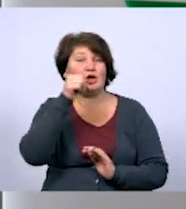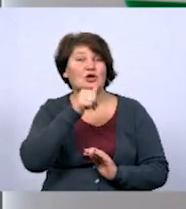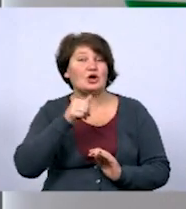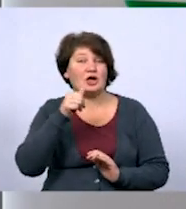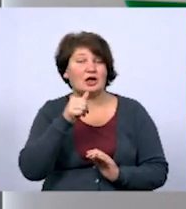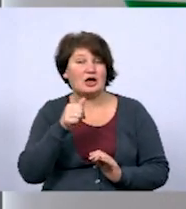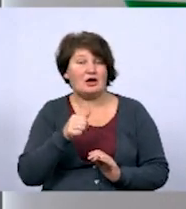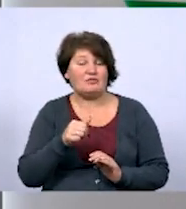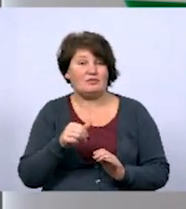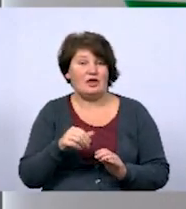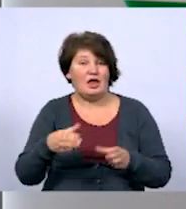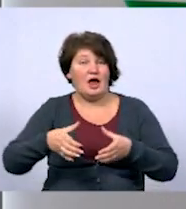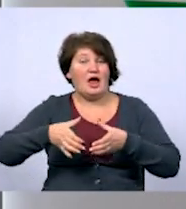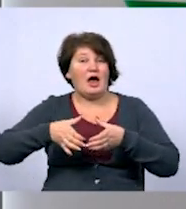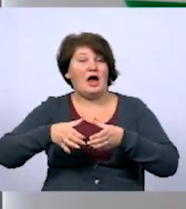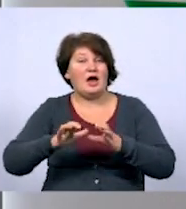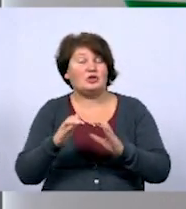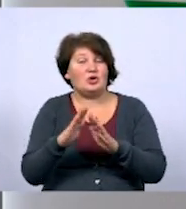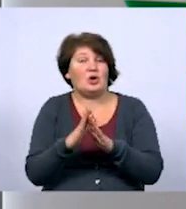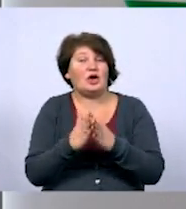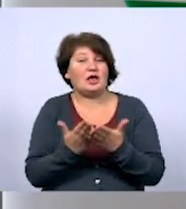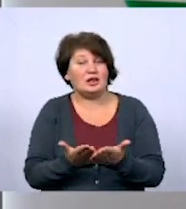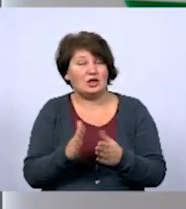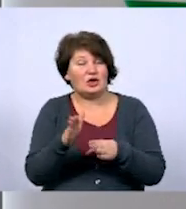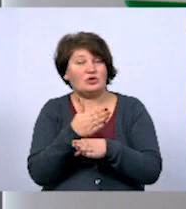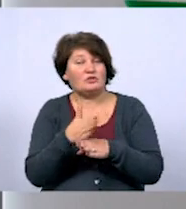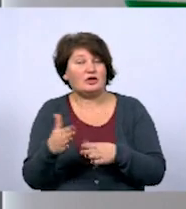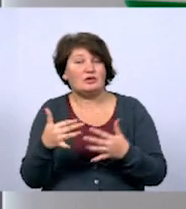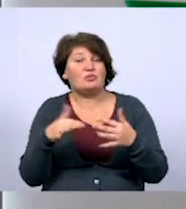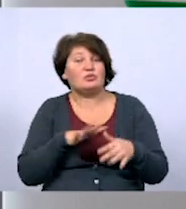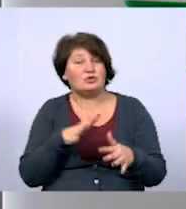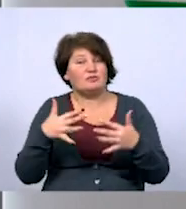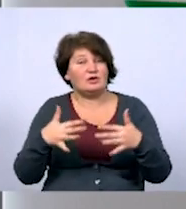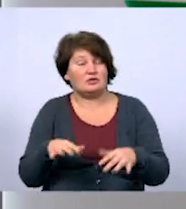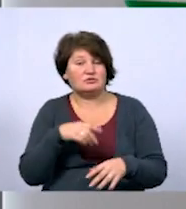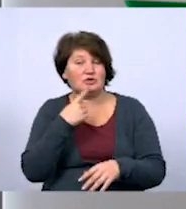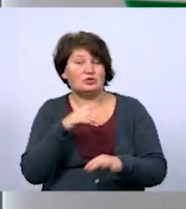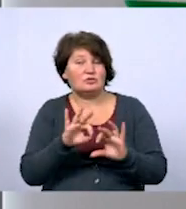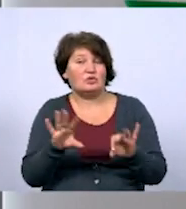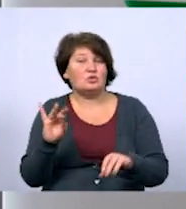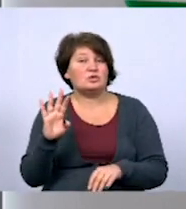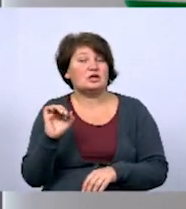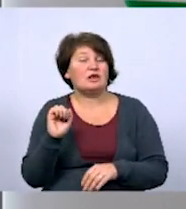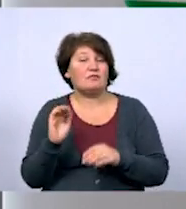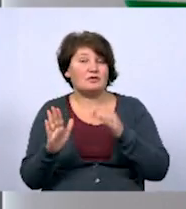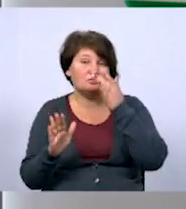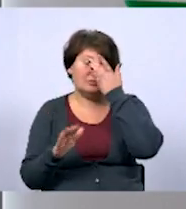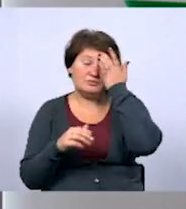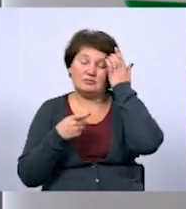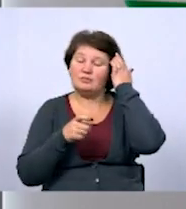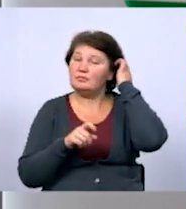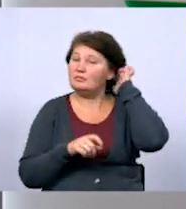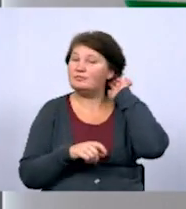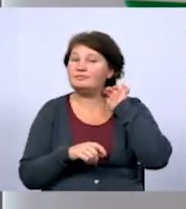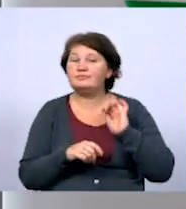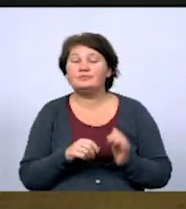В аудіокнигу входять кілька розділів, які вважались втраченими, розповів ініціатор проєкту Василь Юськів. Більше про це в сюжеті Ольги